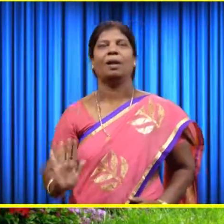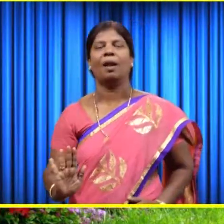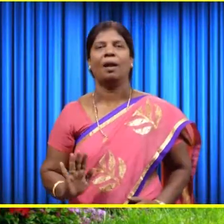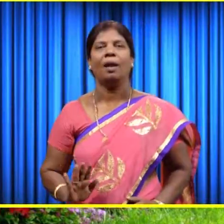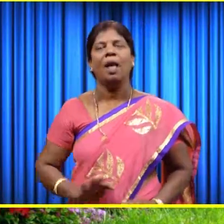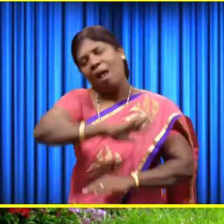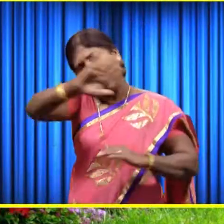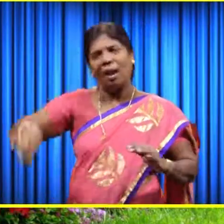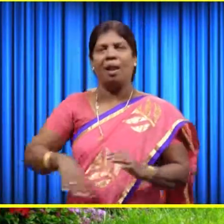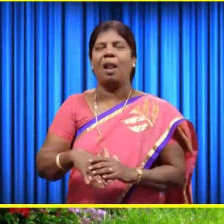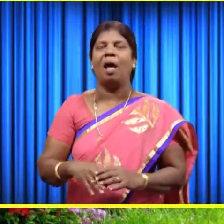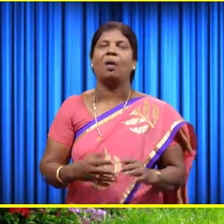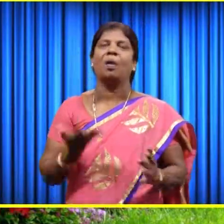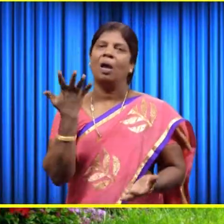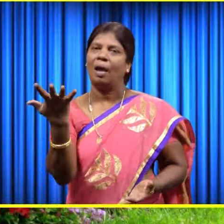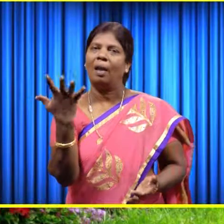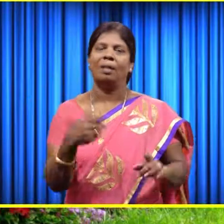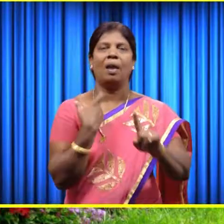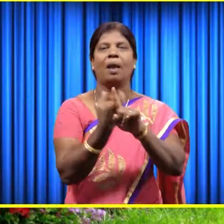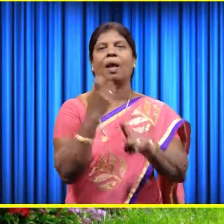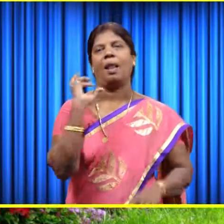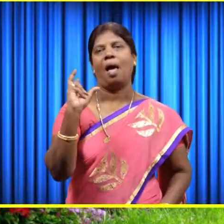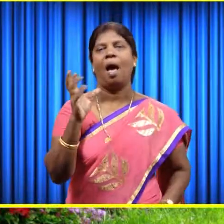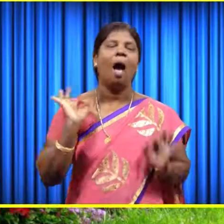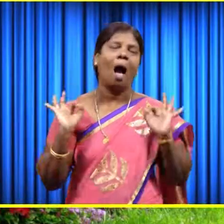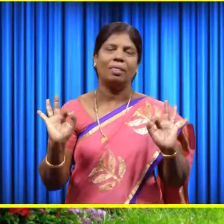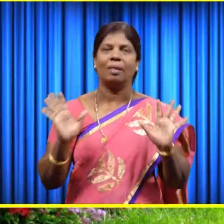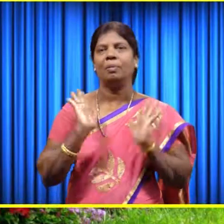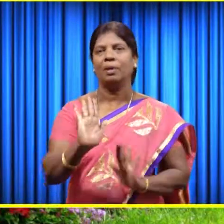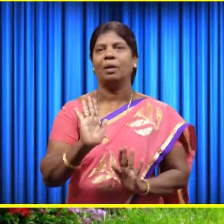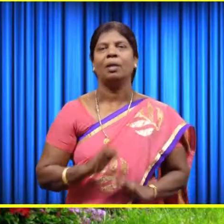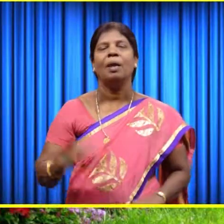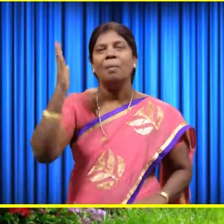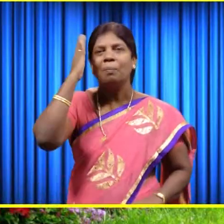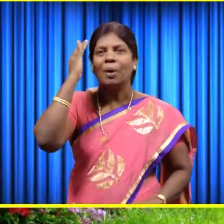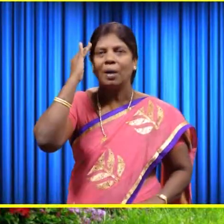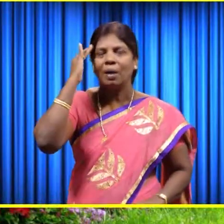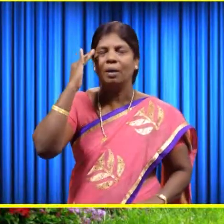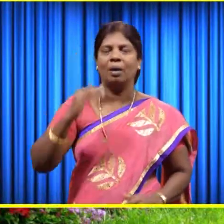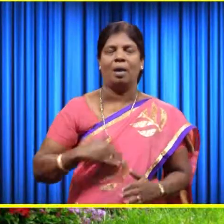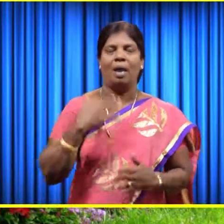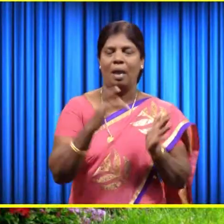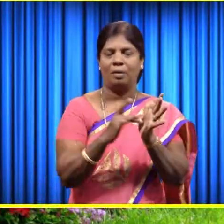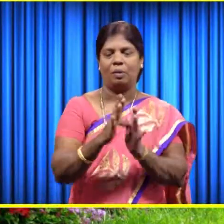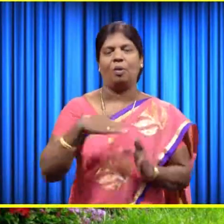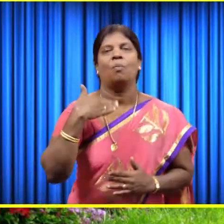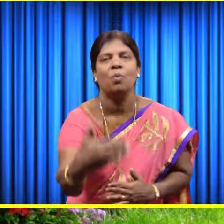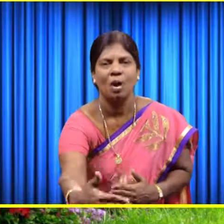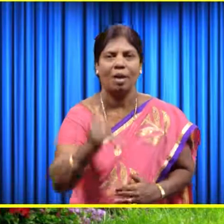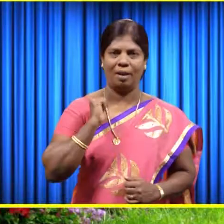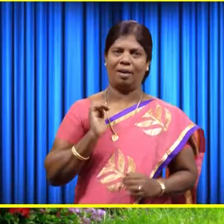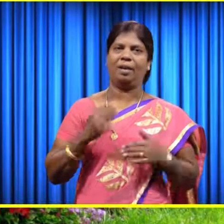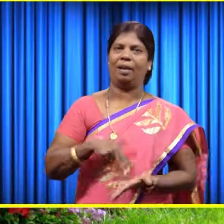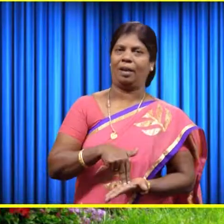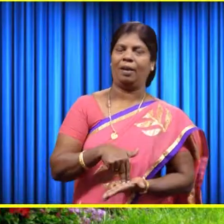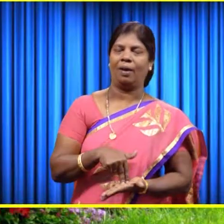இருக்கிறார்கள், எல்லாருடைய கரங்களிலும் கற்கள் இருக்கிறது. இந்த பெண்ணும் இயேசுவுக்கு முன்பாக நிற்கிறாள்.